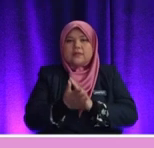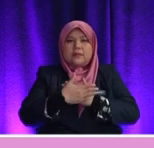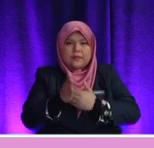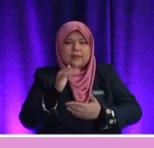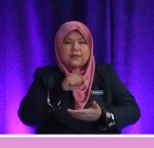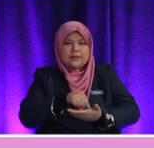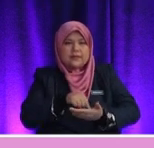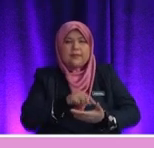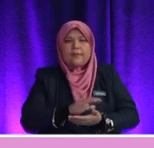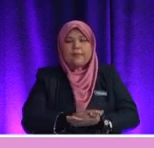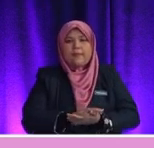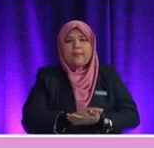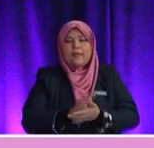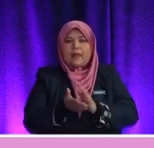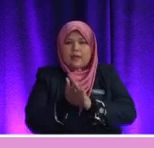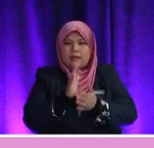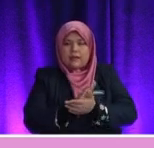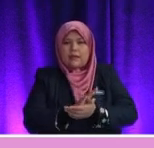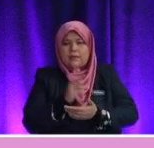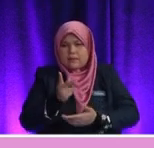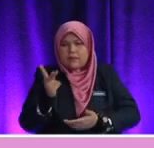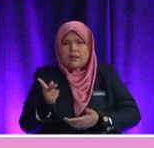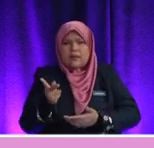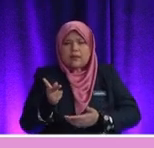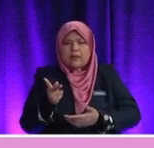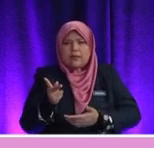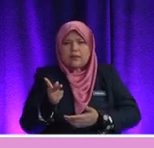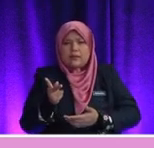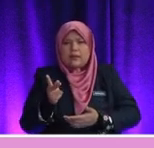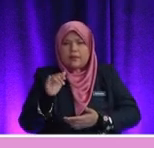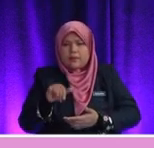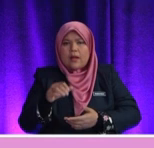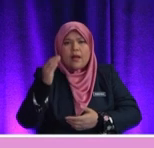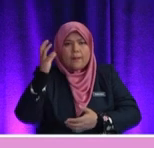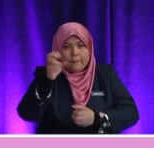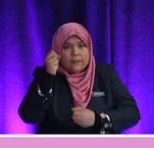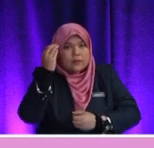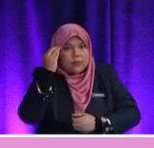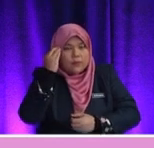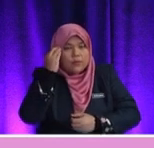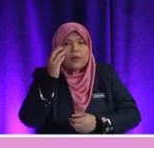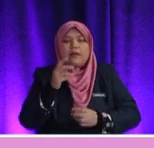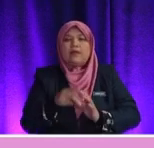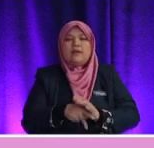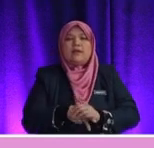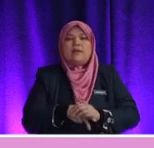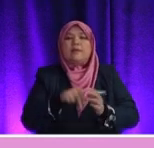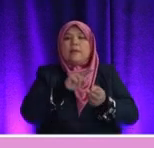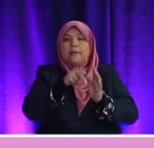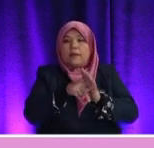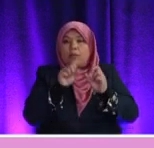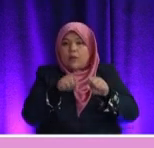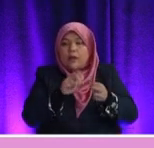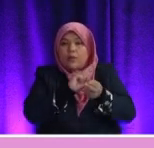jadi pekara yang seharusnya kita perlu ambil ambil tahu adalah pembeli upah Iya apa boleh